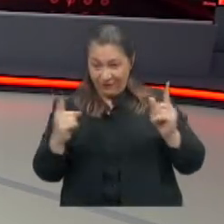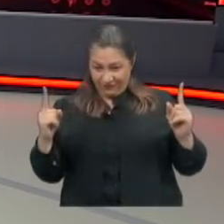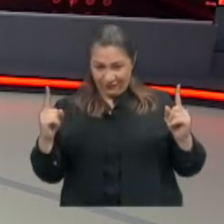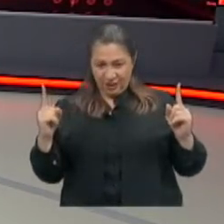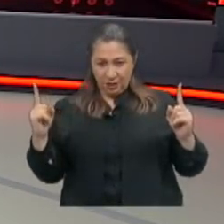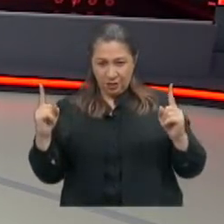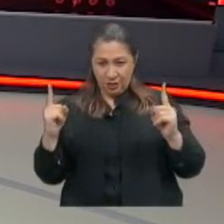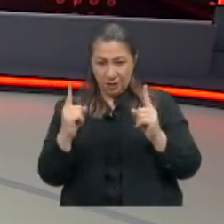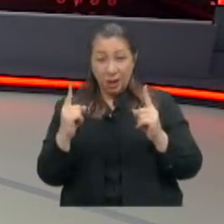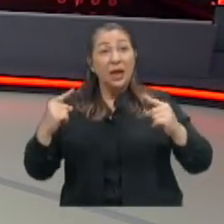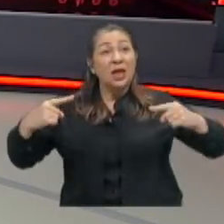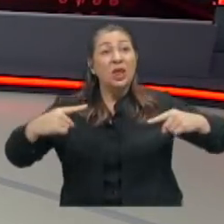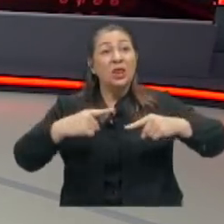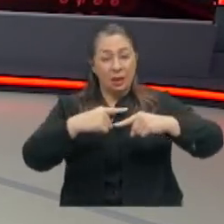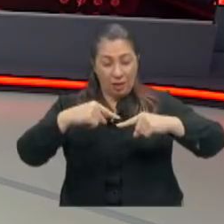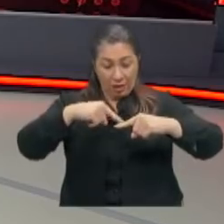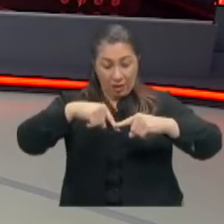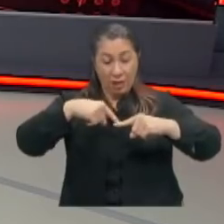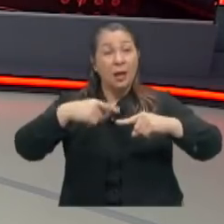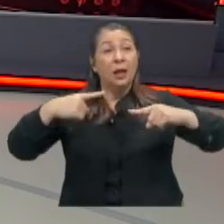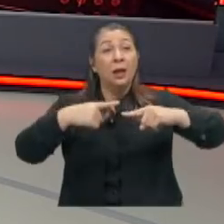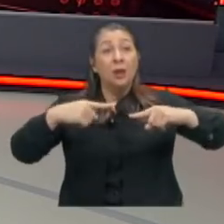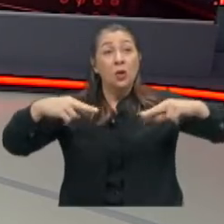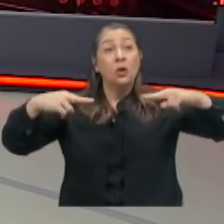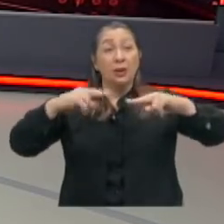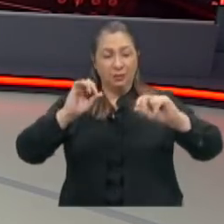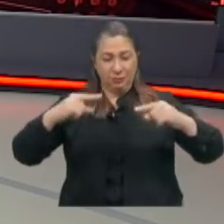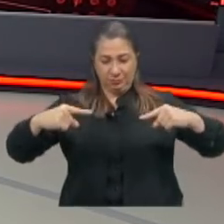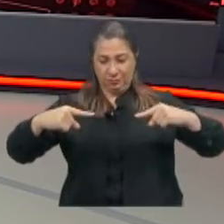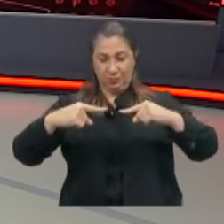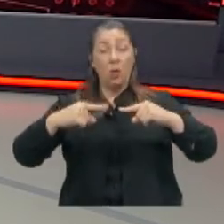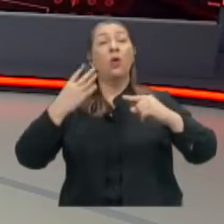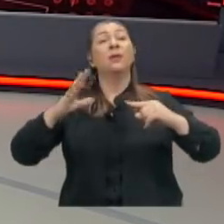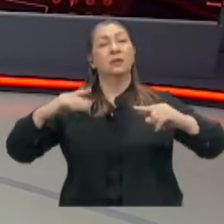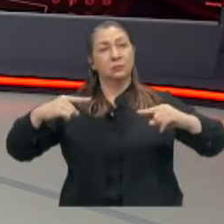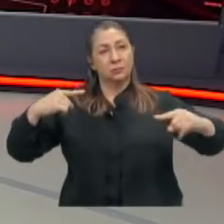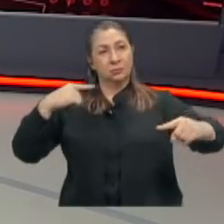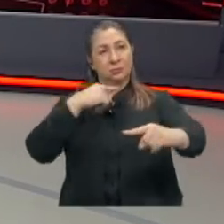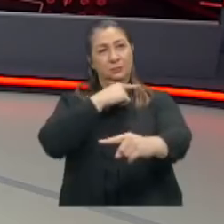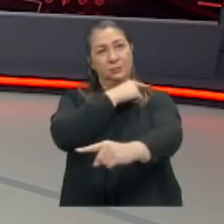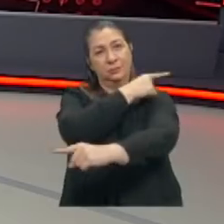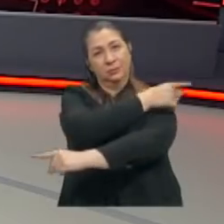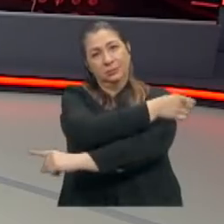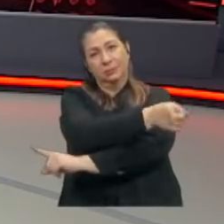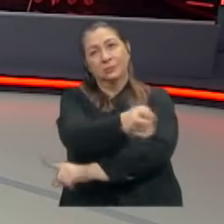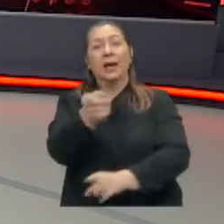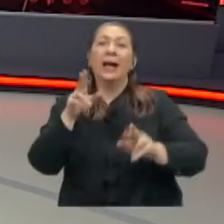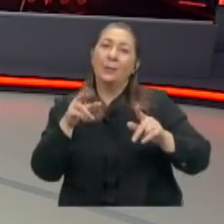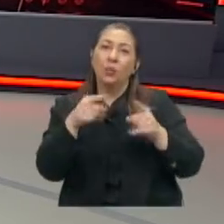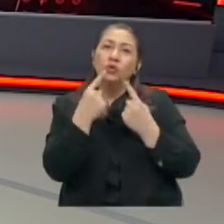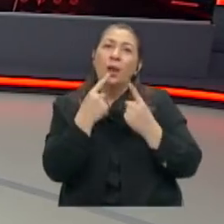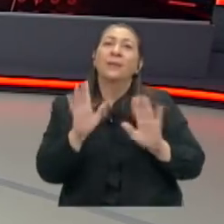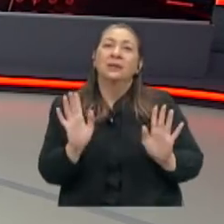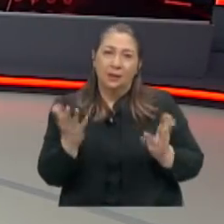buluşamama, kesişmemesi demek. Yani biraz baksalar ne anlama geldiğini böyle söylemezler herhalde.